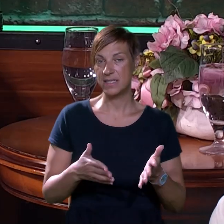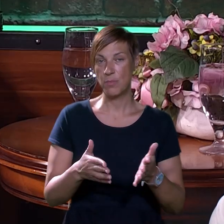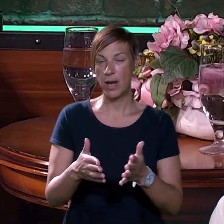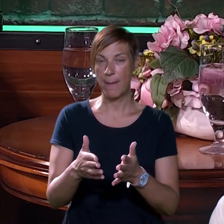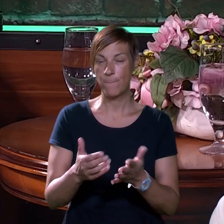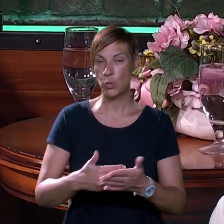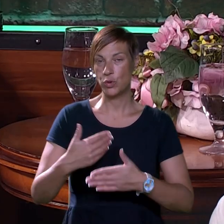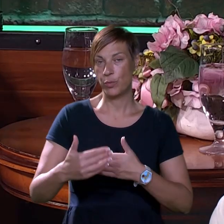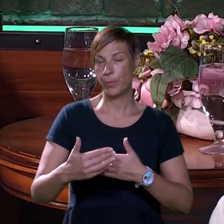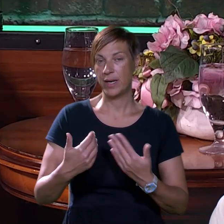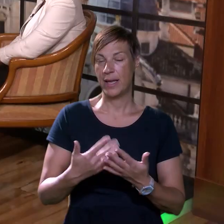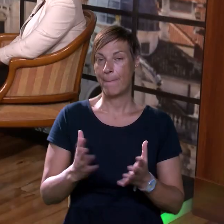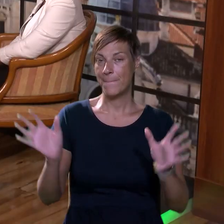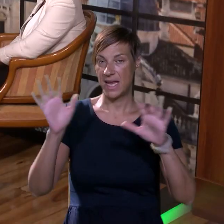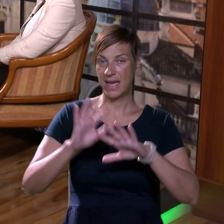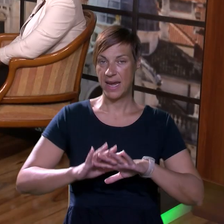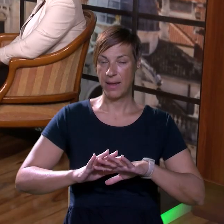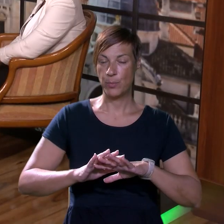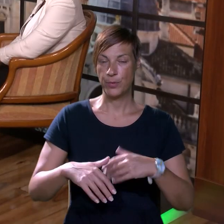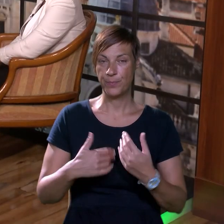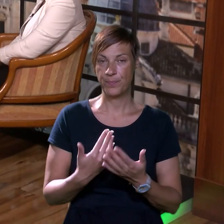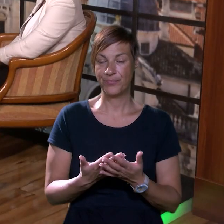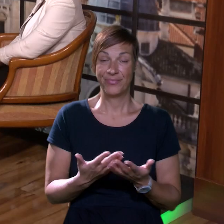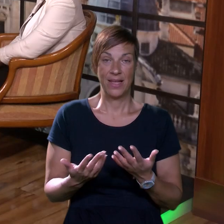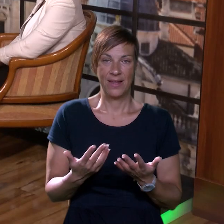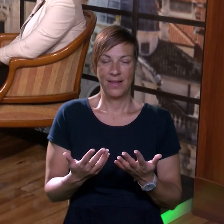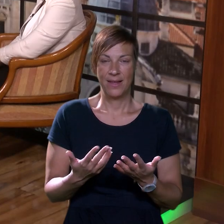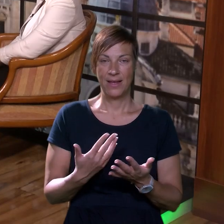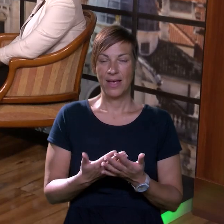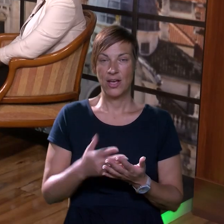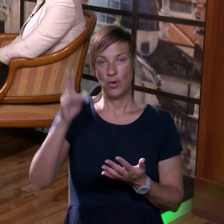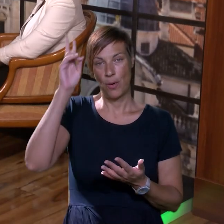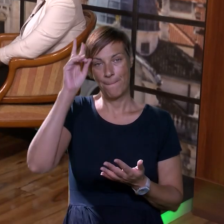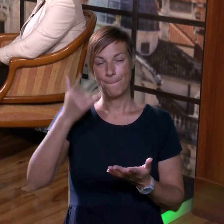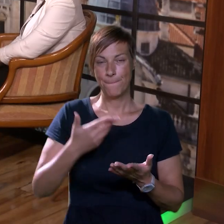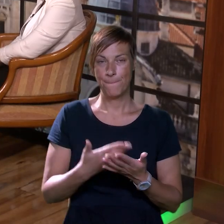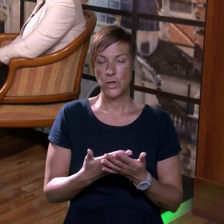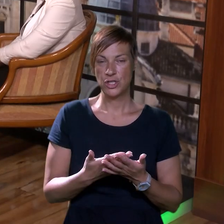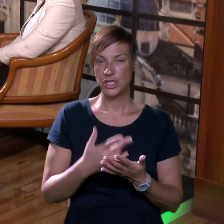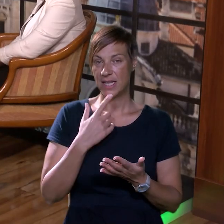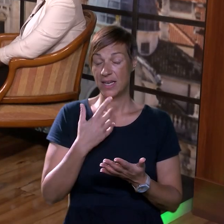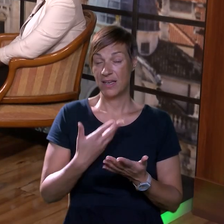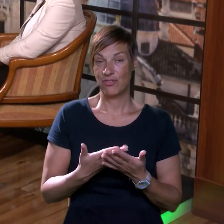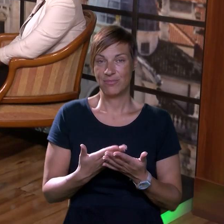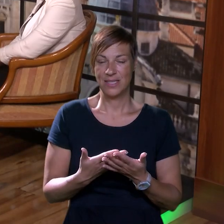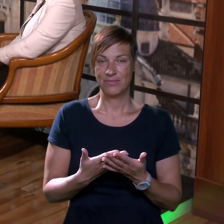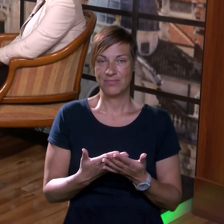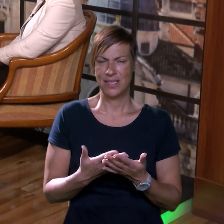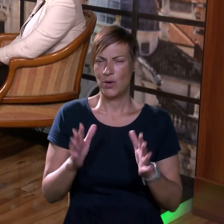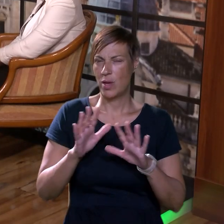putu prema nebu. Iako možda to nekome